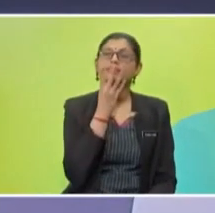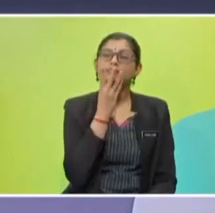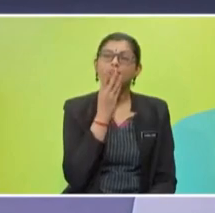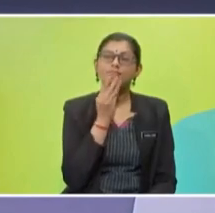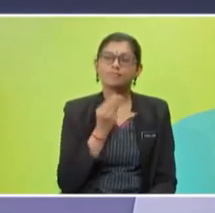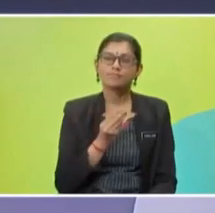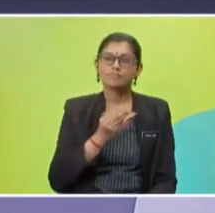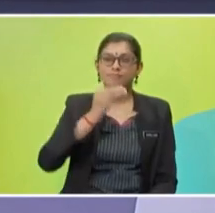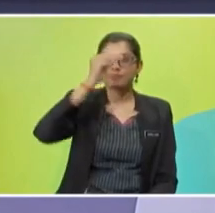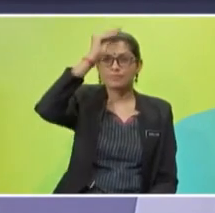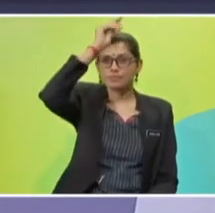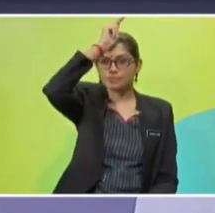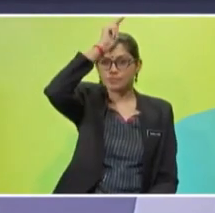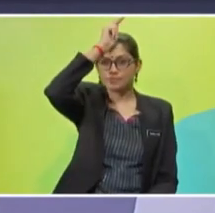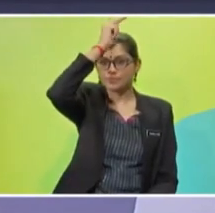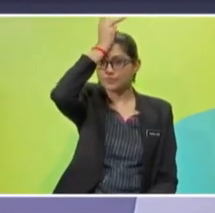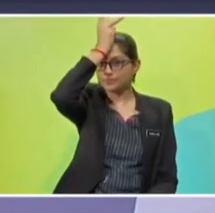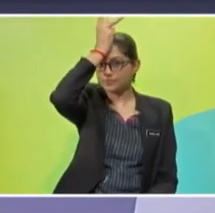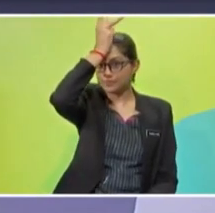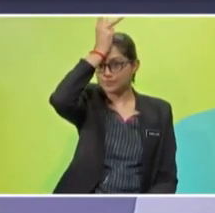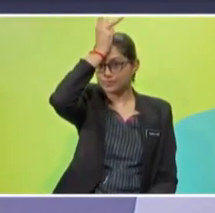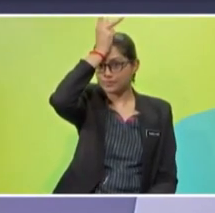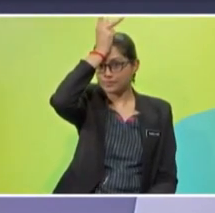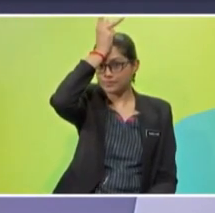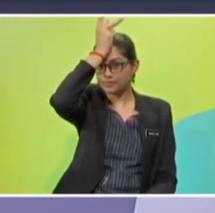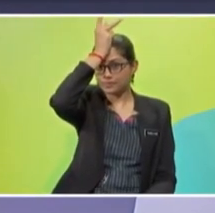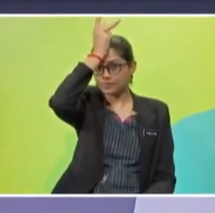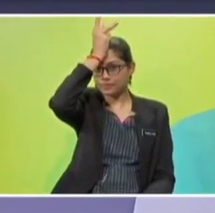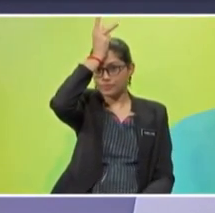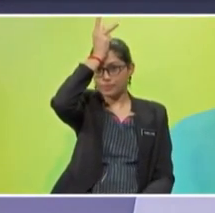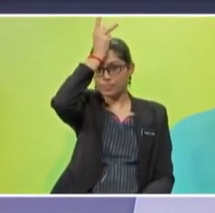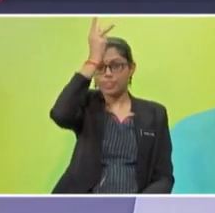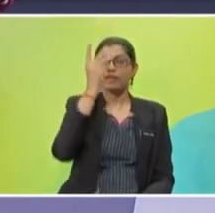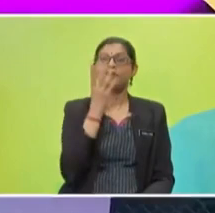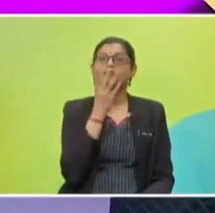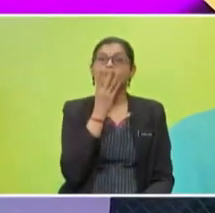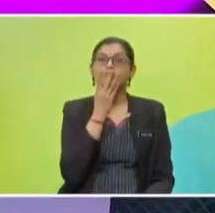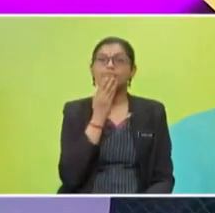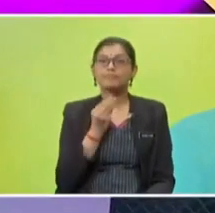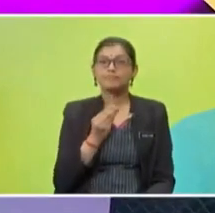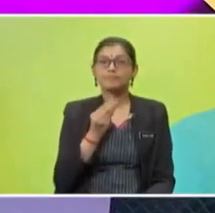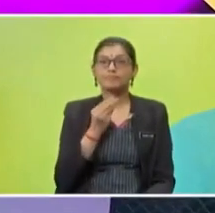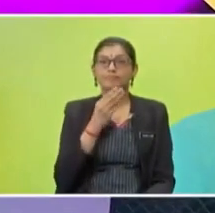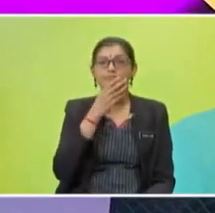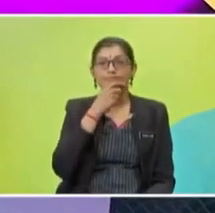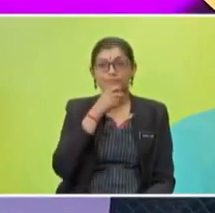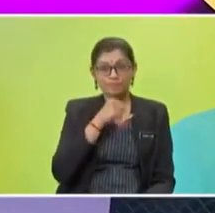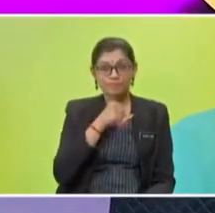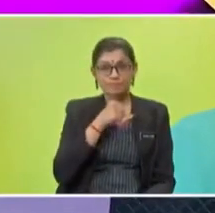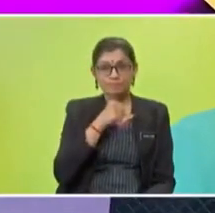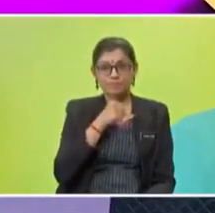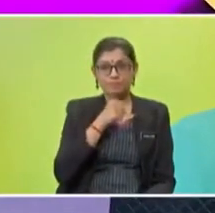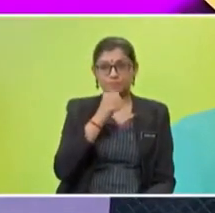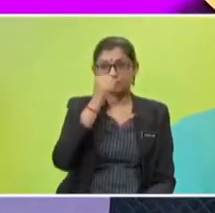Teguh Adek tanduk juga ujan aja nih Oke ini kambing Wow